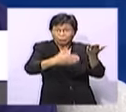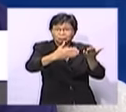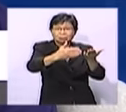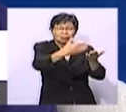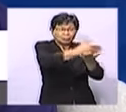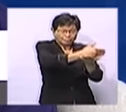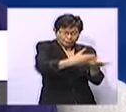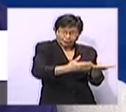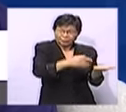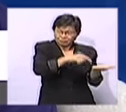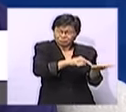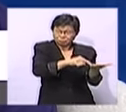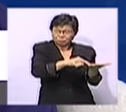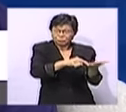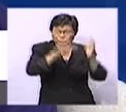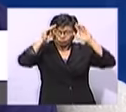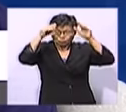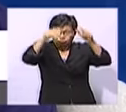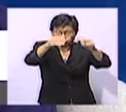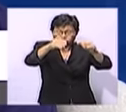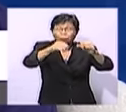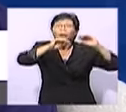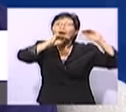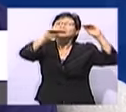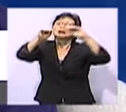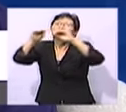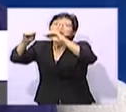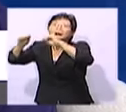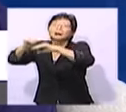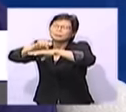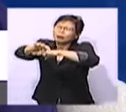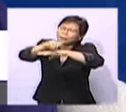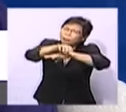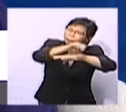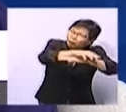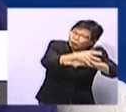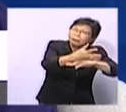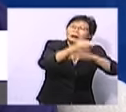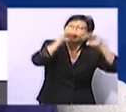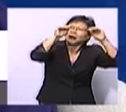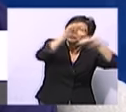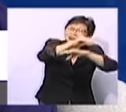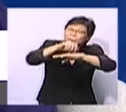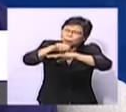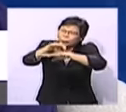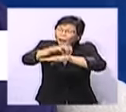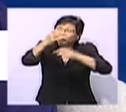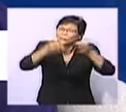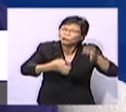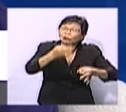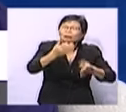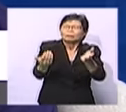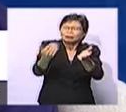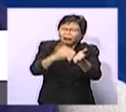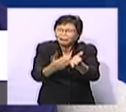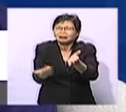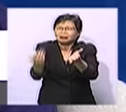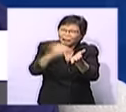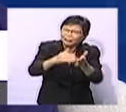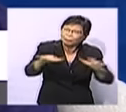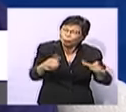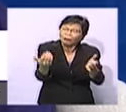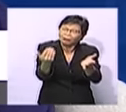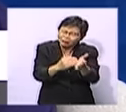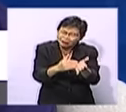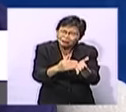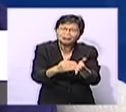menitikberatkan pendekatan to educate, mendidik, menasihati. Kalau ianya berulang kali dilakukan,